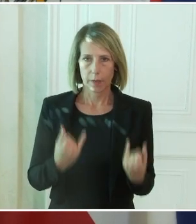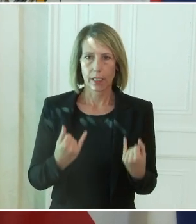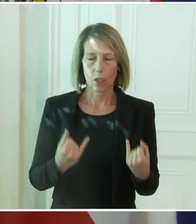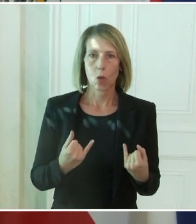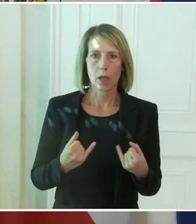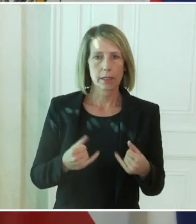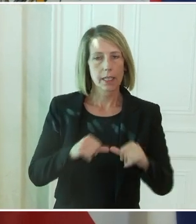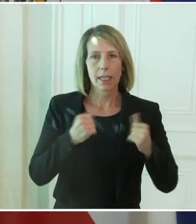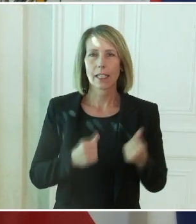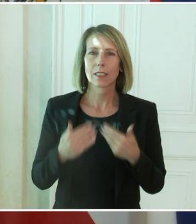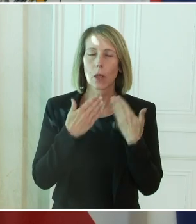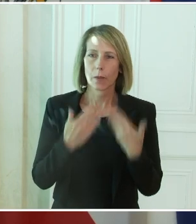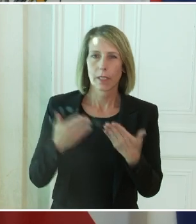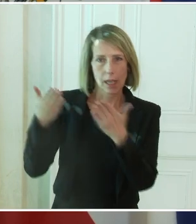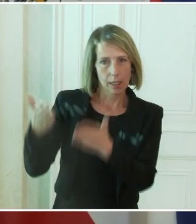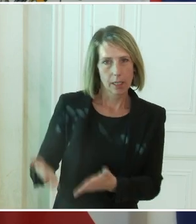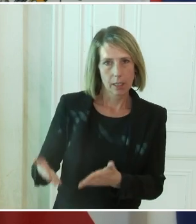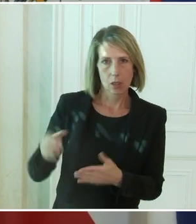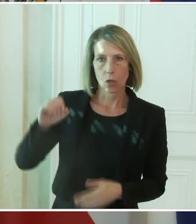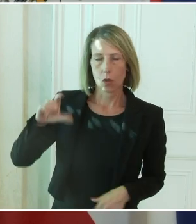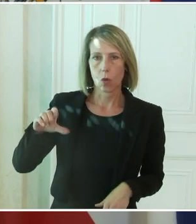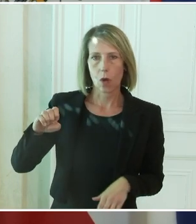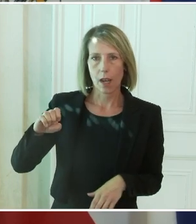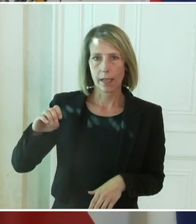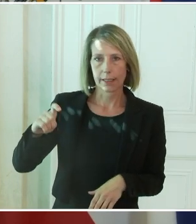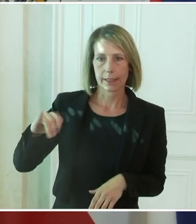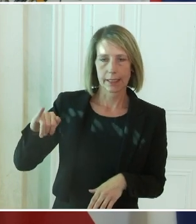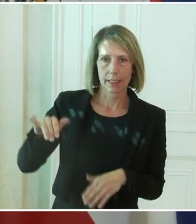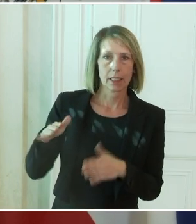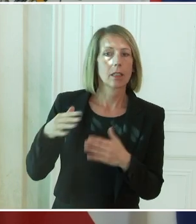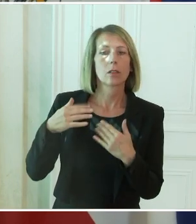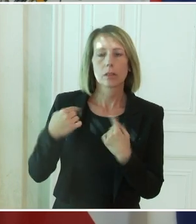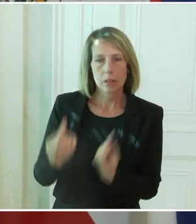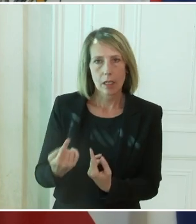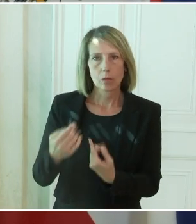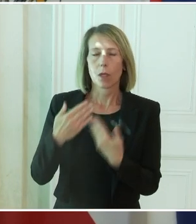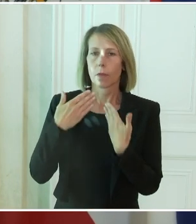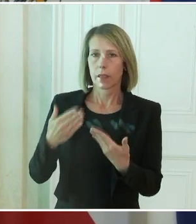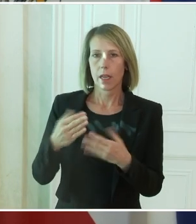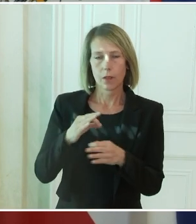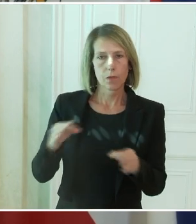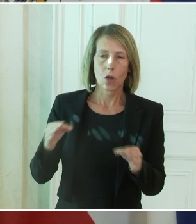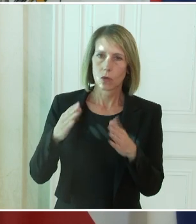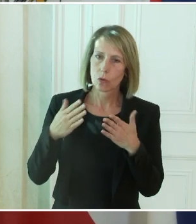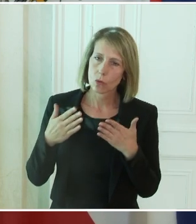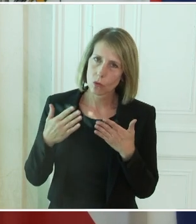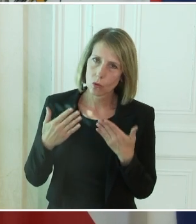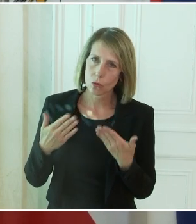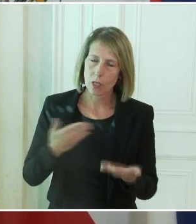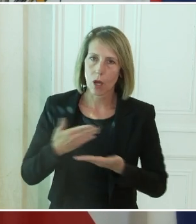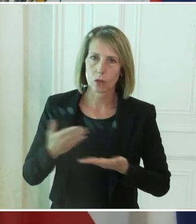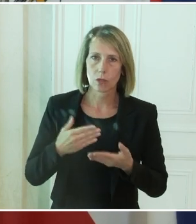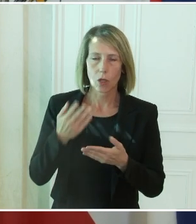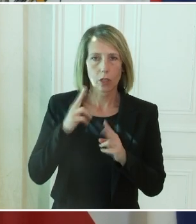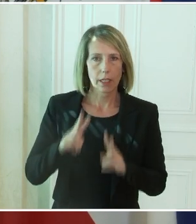Beginn ganz herzlich bei dir, lieber Olexi, für den offenen, ehrlichen und guten Austausch